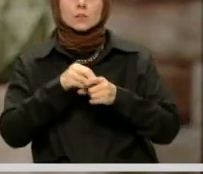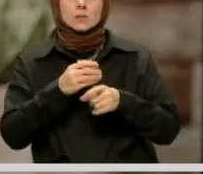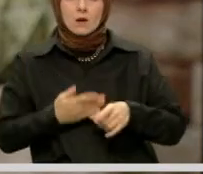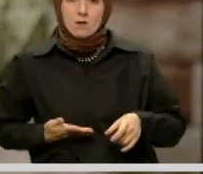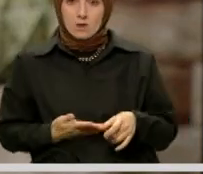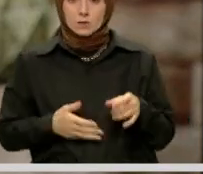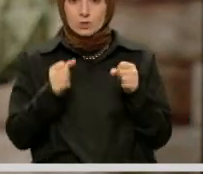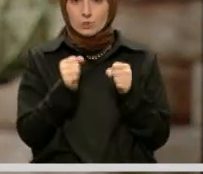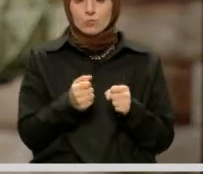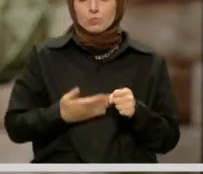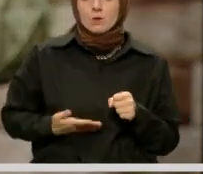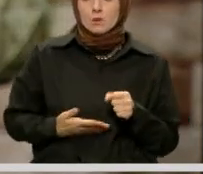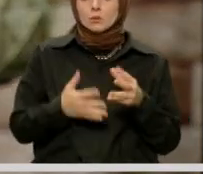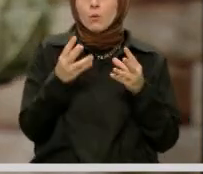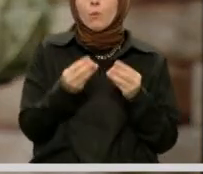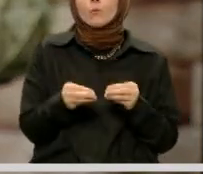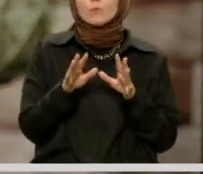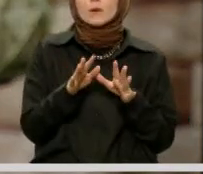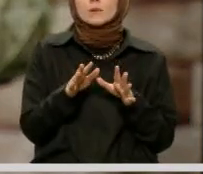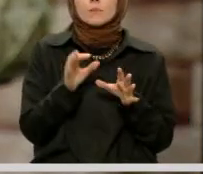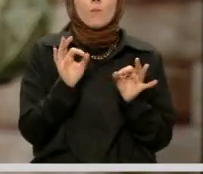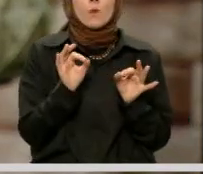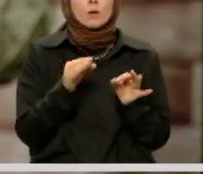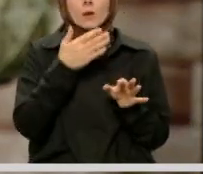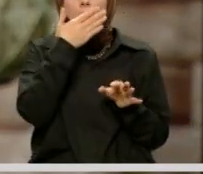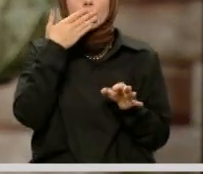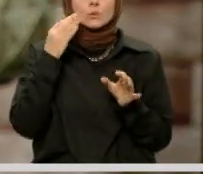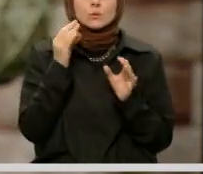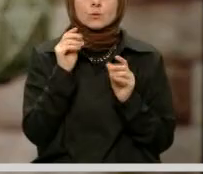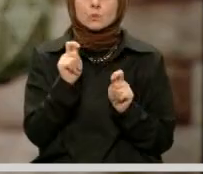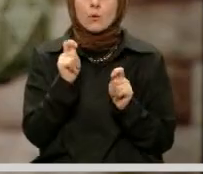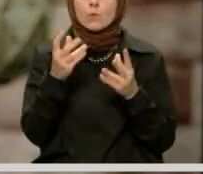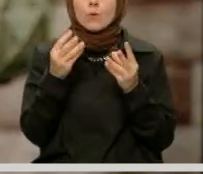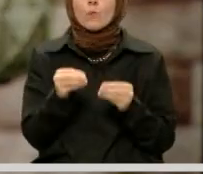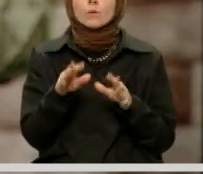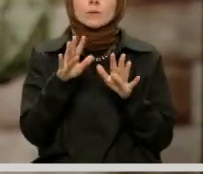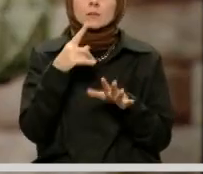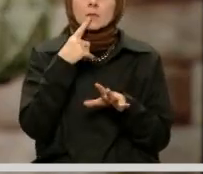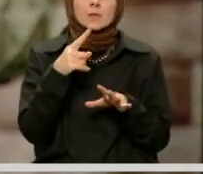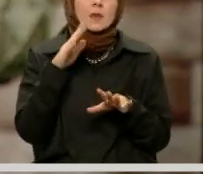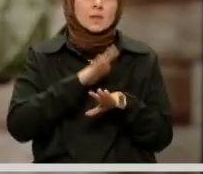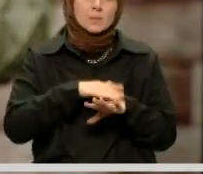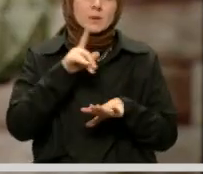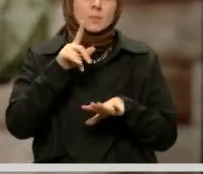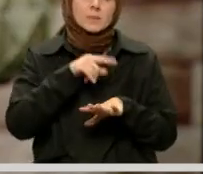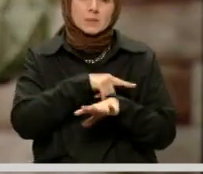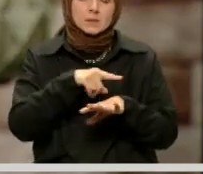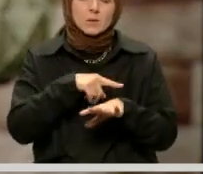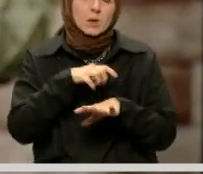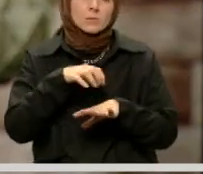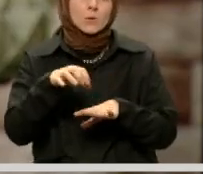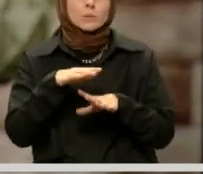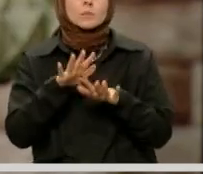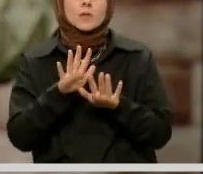Aç susuz kalmayalım, böyle orucu çok zor geçirmeyelim düşüncesiyle yapılan o bir zaman dilimi değildir.